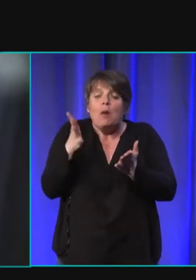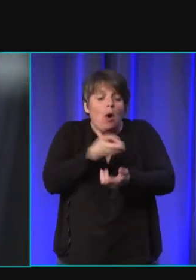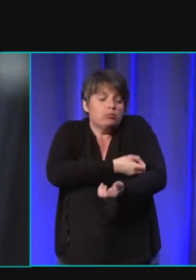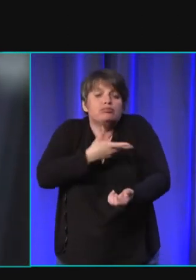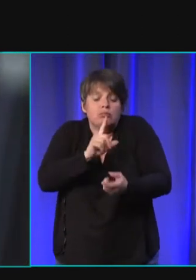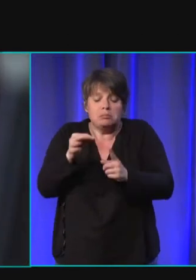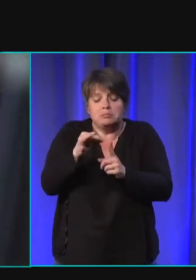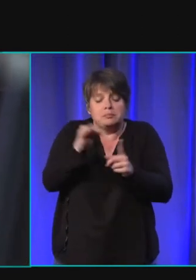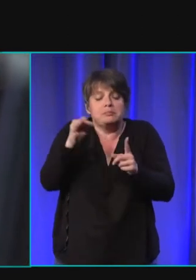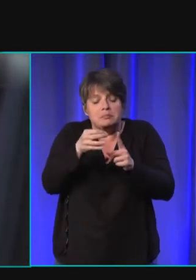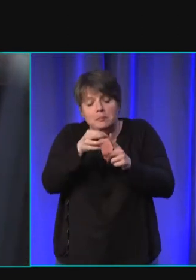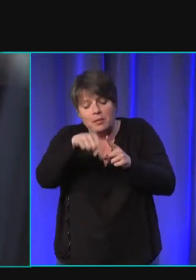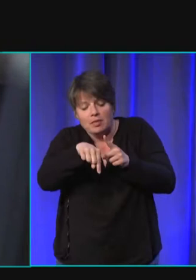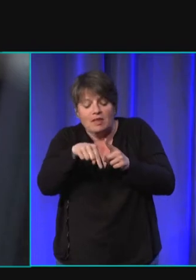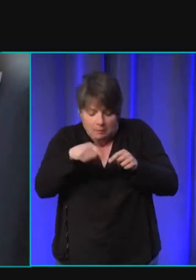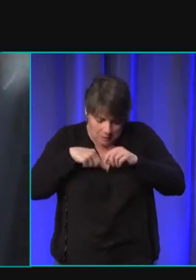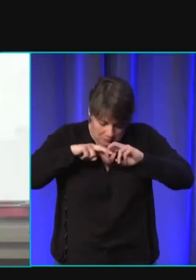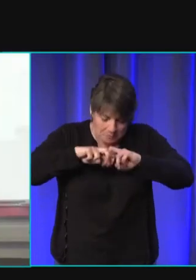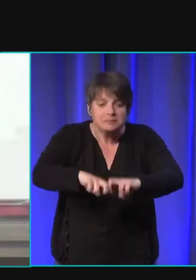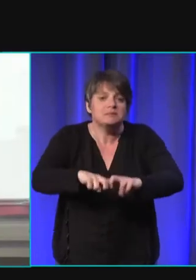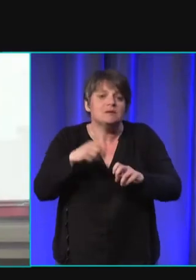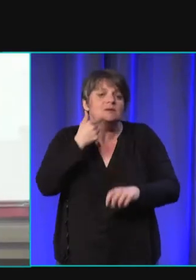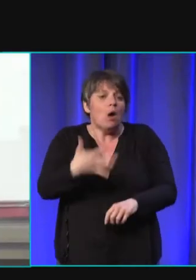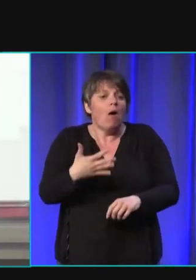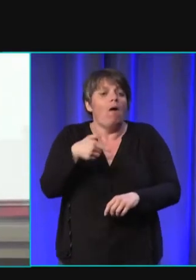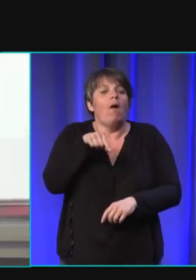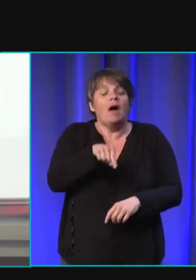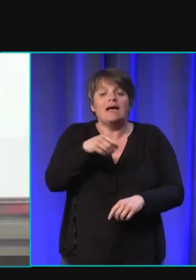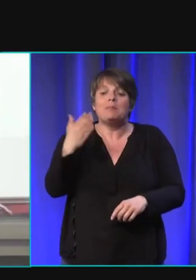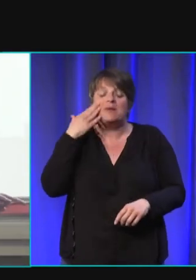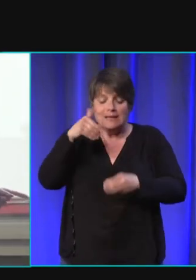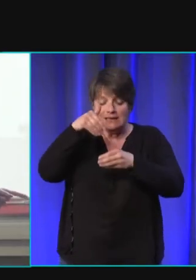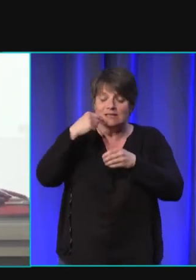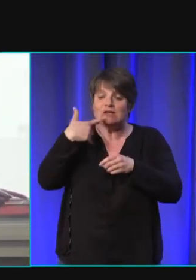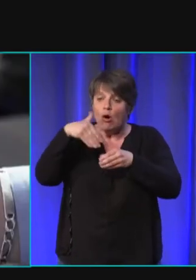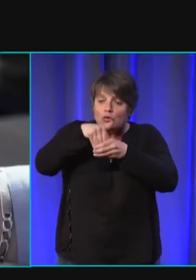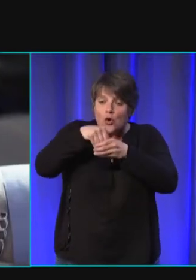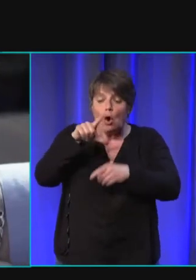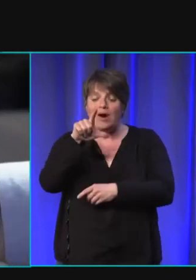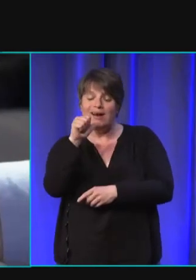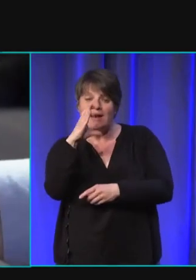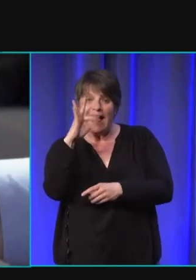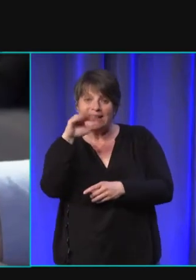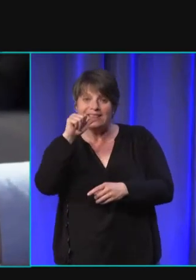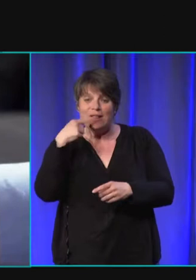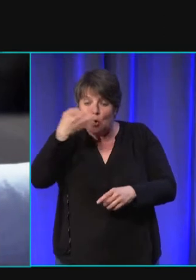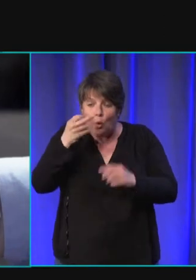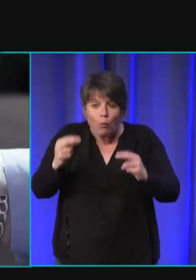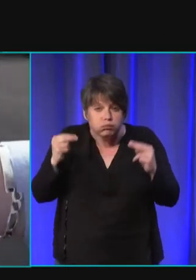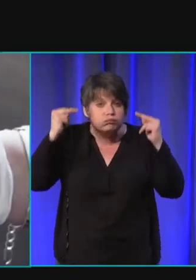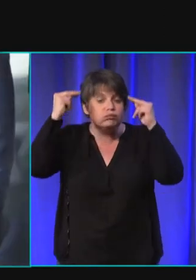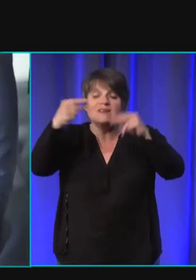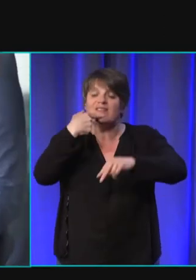hein? Plus le taux de lactate est élevé, plus cela signifie que les muscles sont fatigués et qu'ils ne peuvent plus se